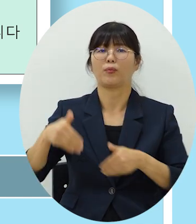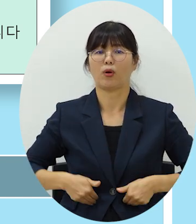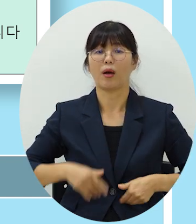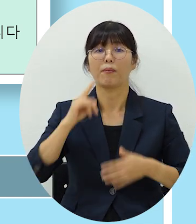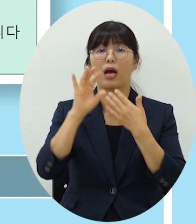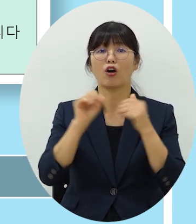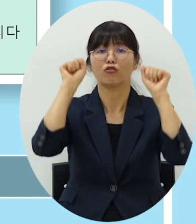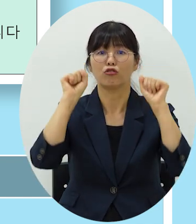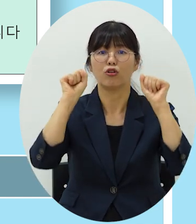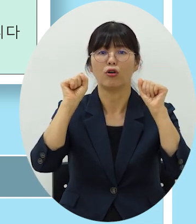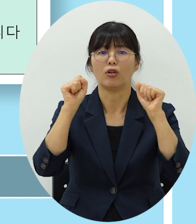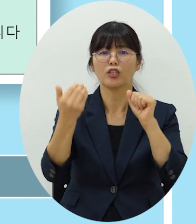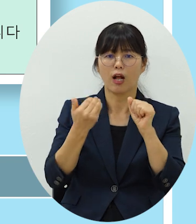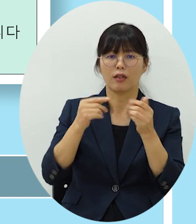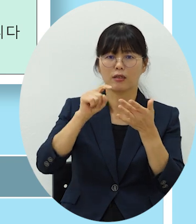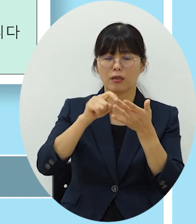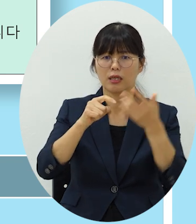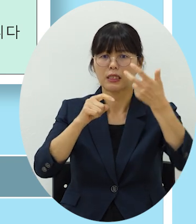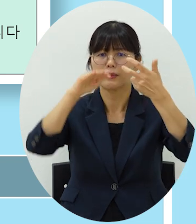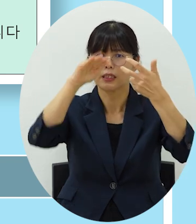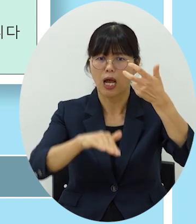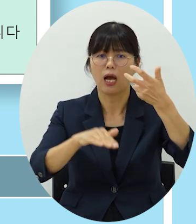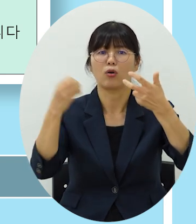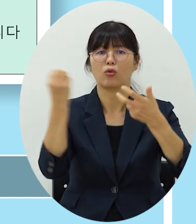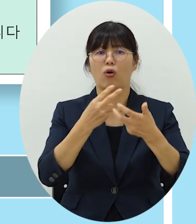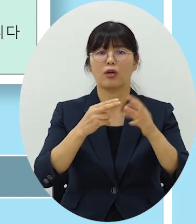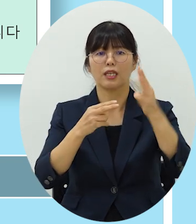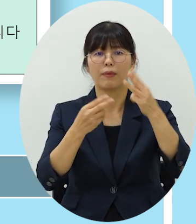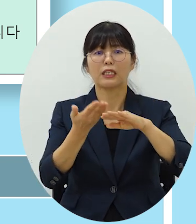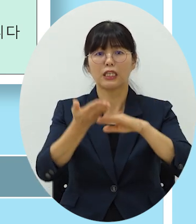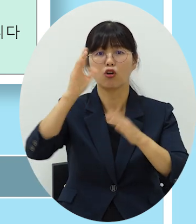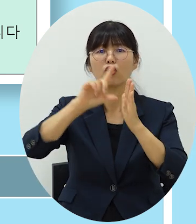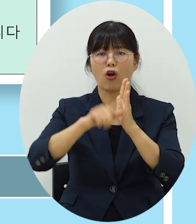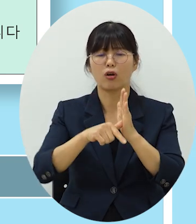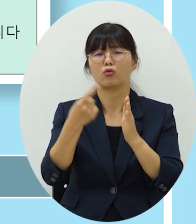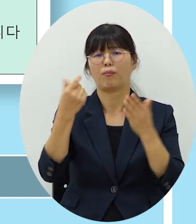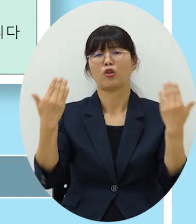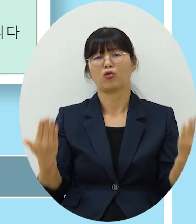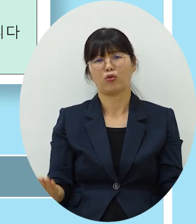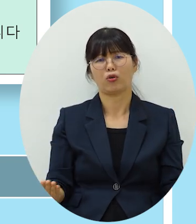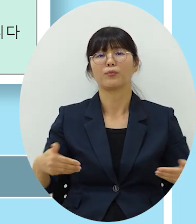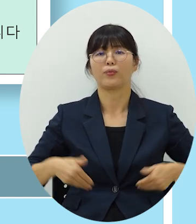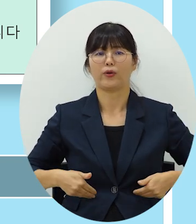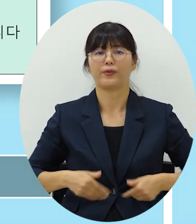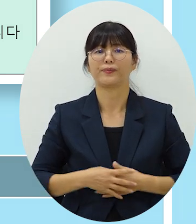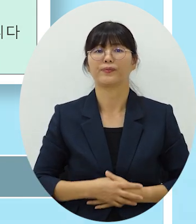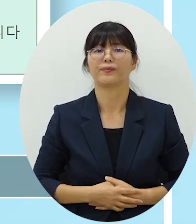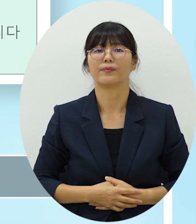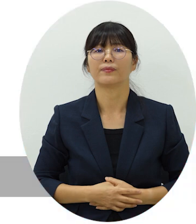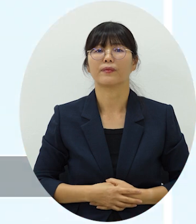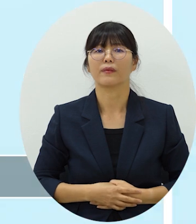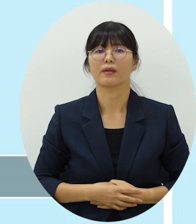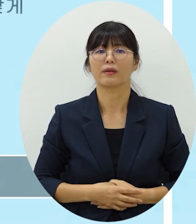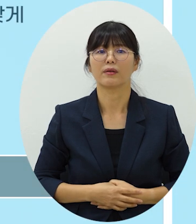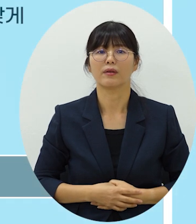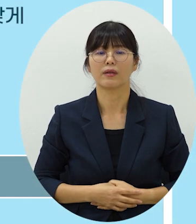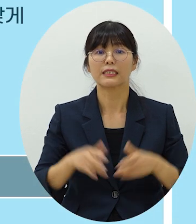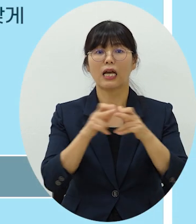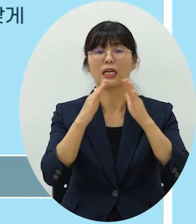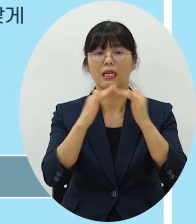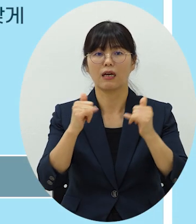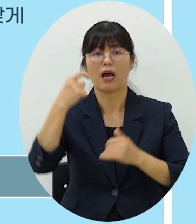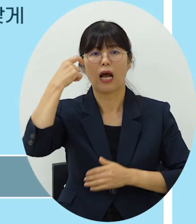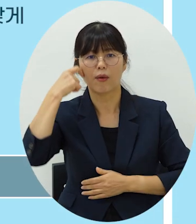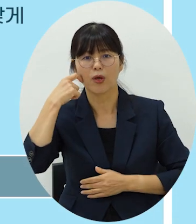만약 운동 전 혈당이 70 이하이거나 300 이상일 경우에는 휴식을 먼저 취하도록 합니다.